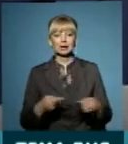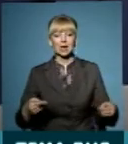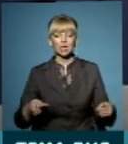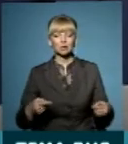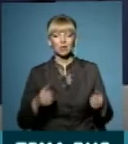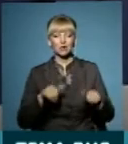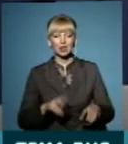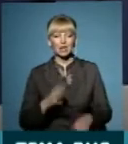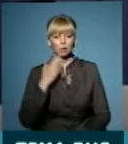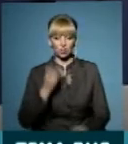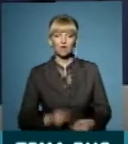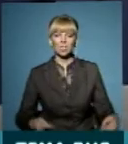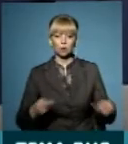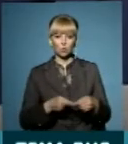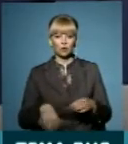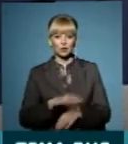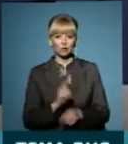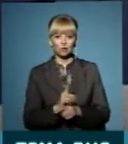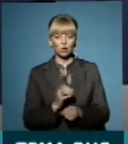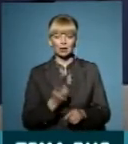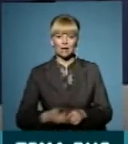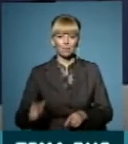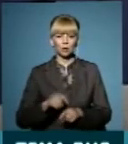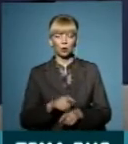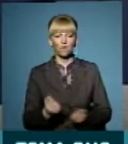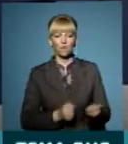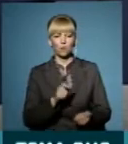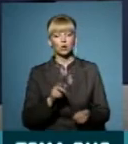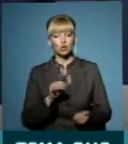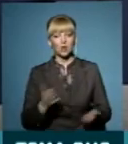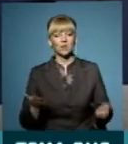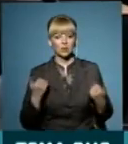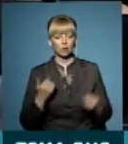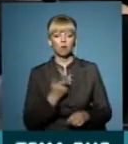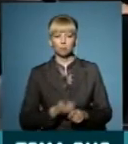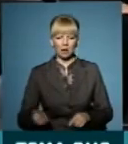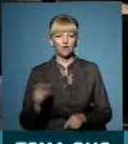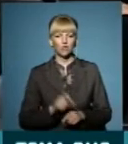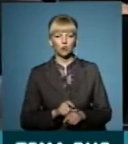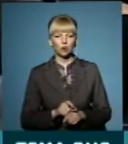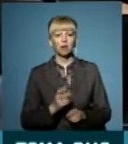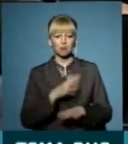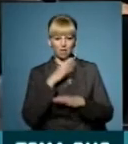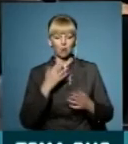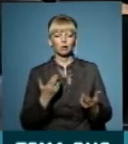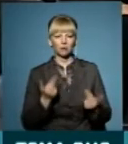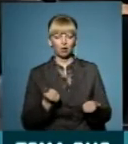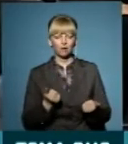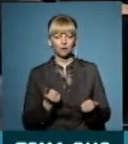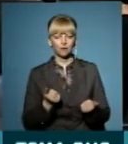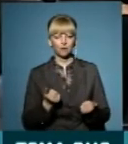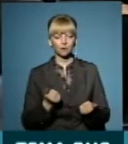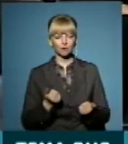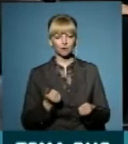на Буковині, чи відповідає вона цим нормам? Тобто, чи не перевищують її водії, чи відпочивають? Перевищують. Набагато? Так. Да.